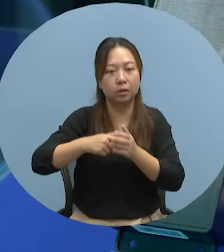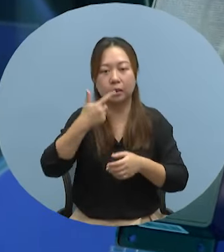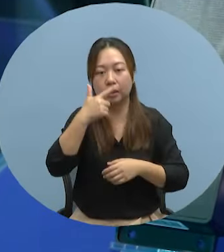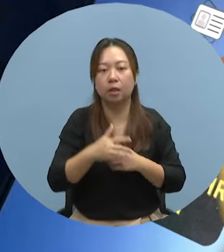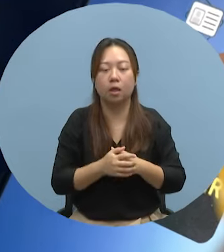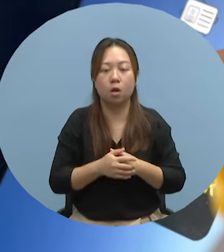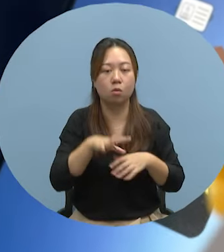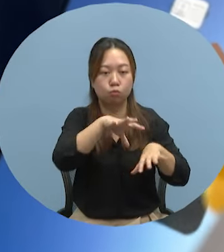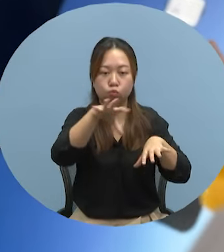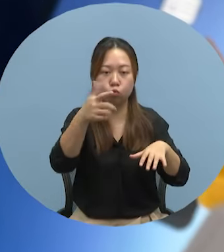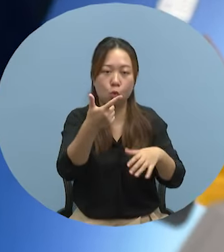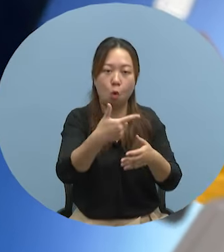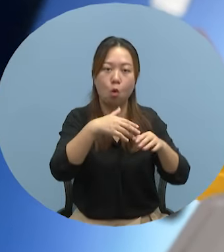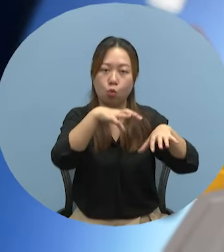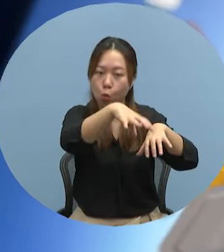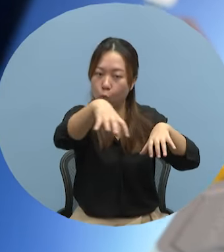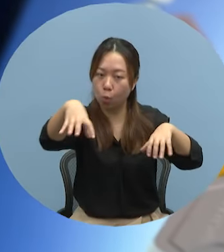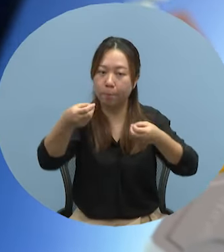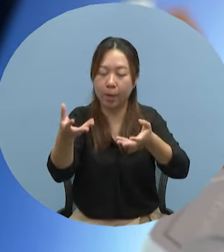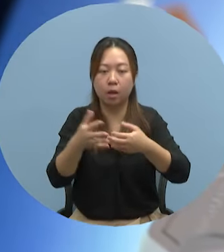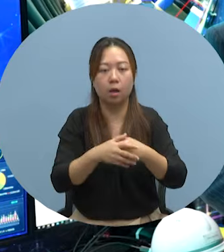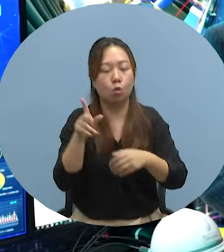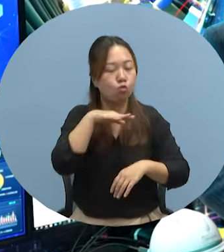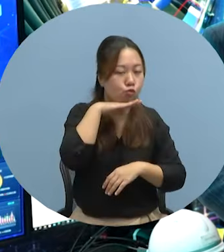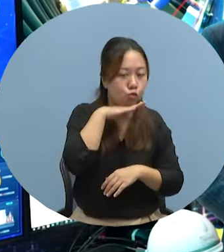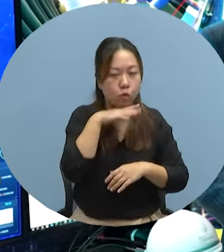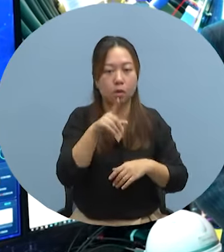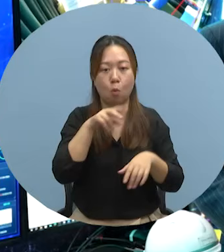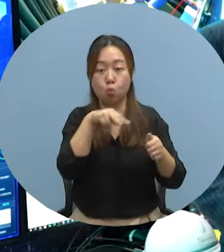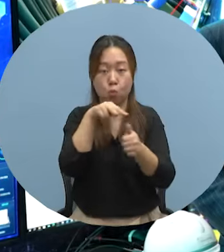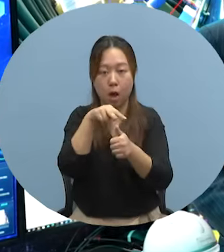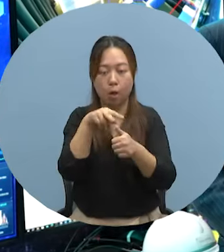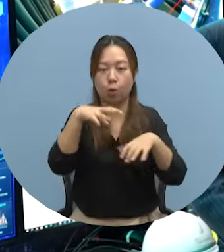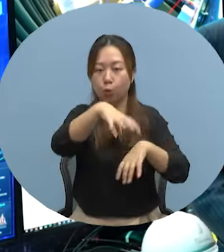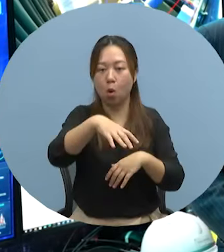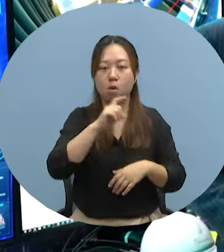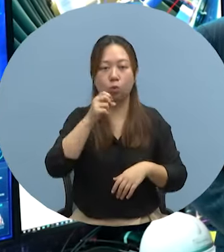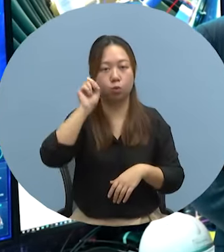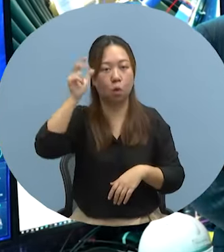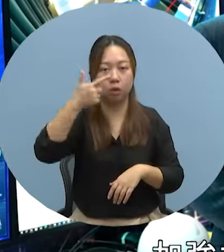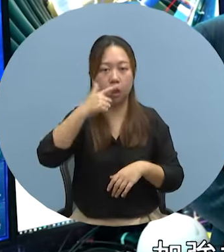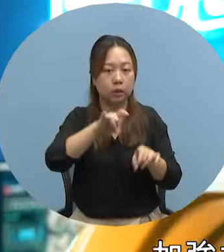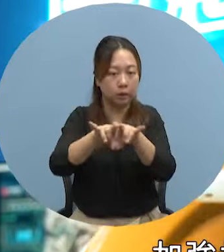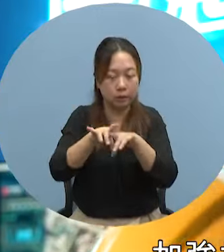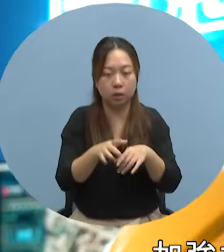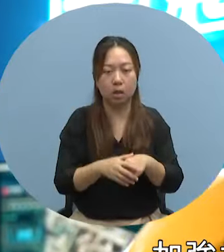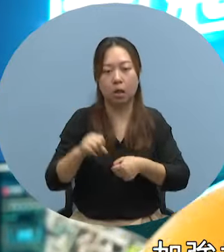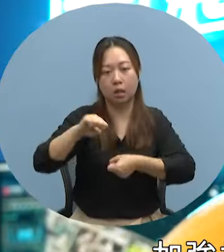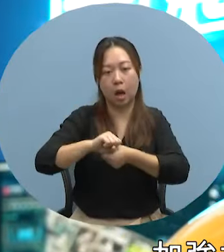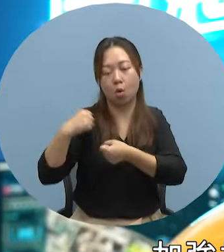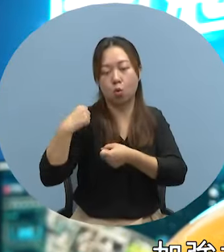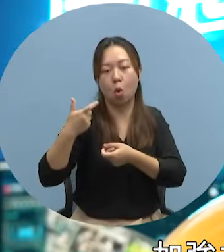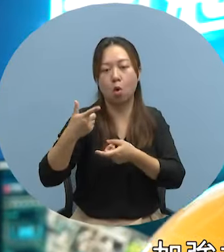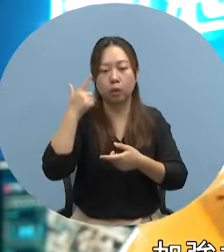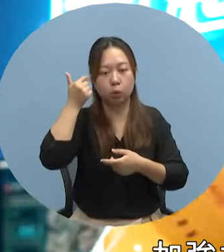览区、多用途区域等，其中智慧工地管理专区展示多项创新设备，加强推动安全